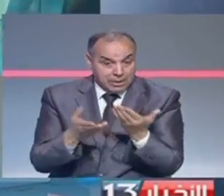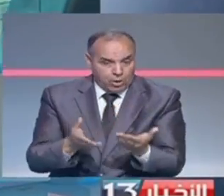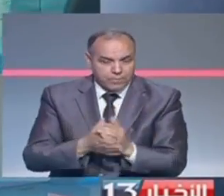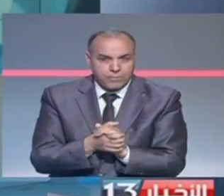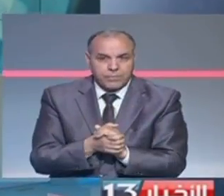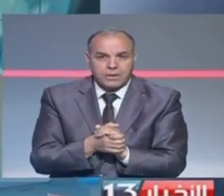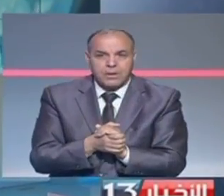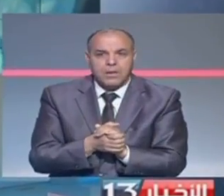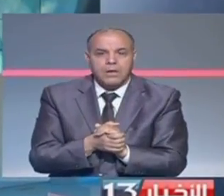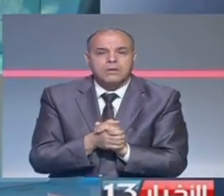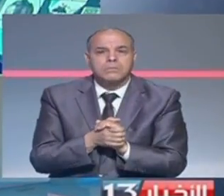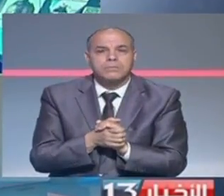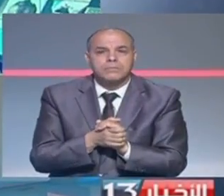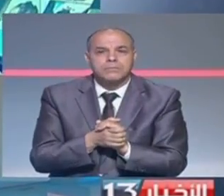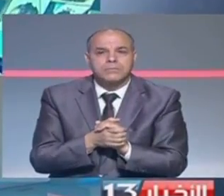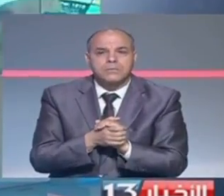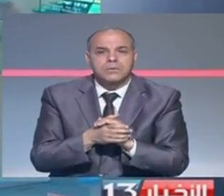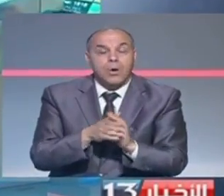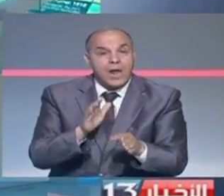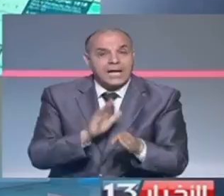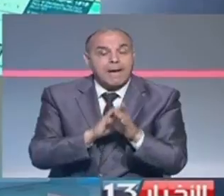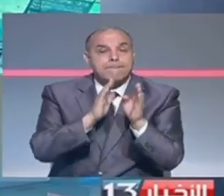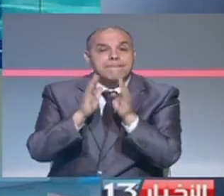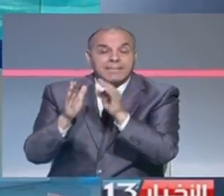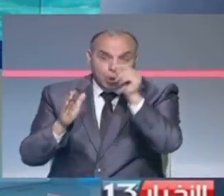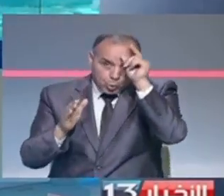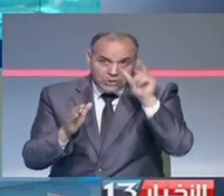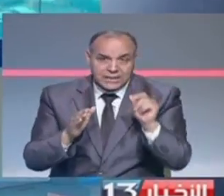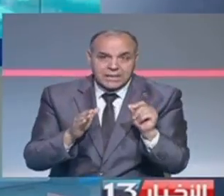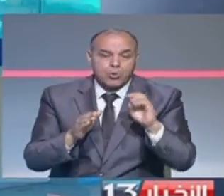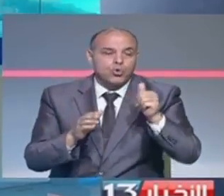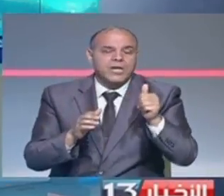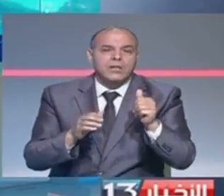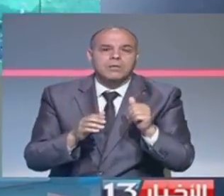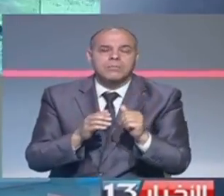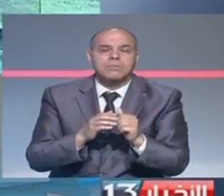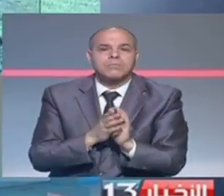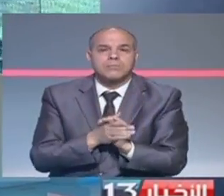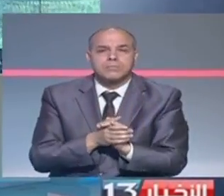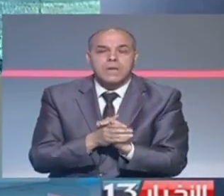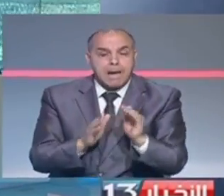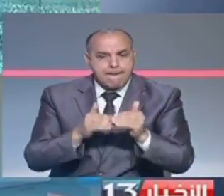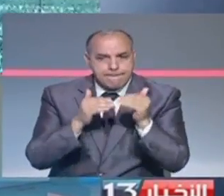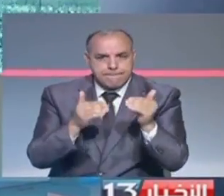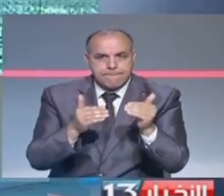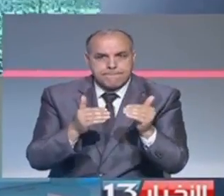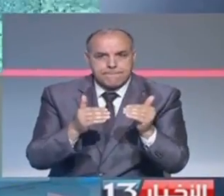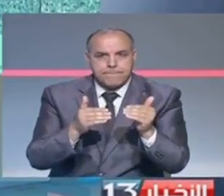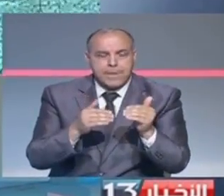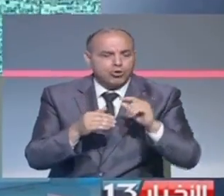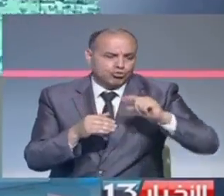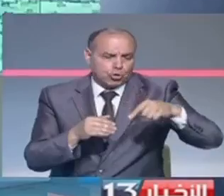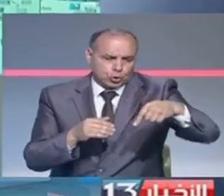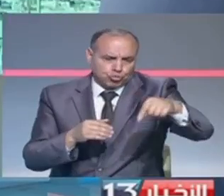اه وهو اه اطلاق مكتبه وطنيه افتراضيه سيكون هذا بعد بضعه اشهر